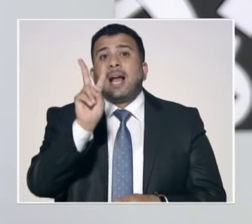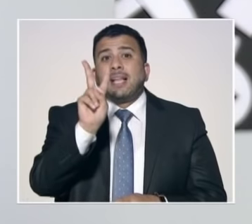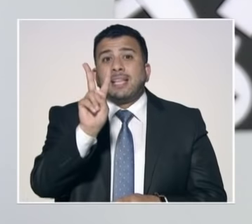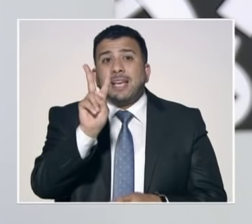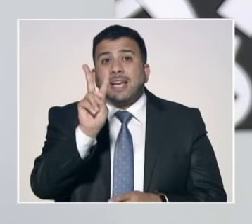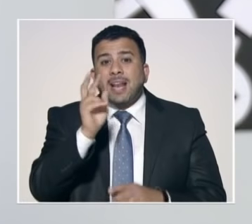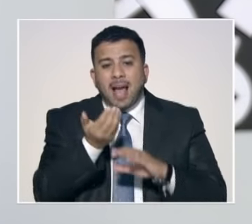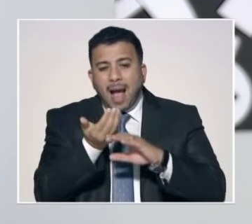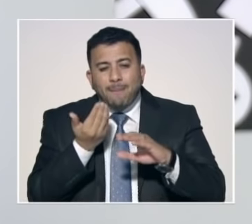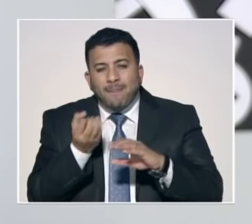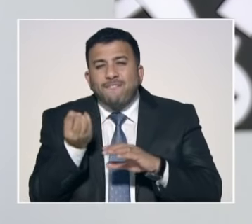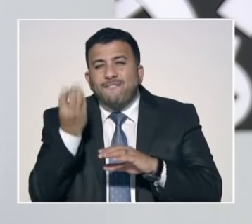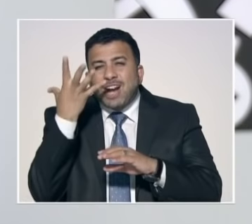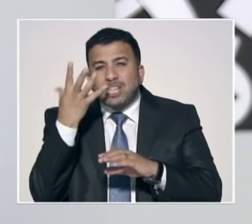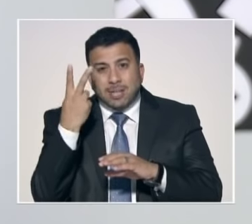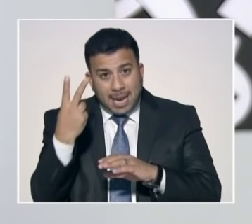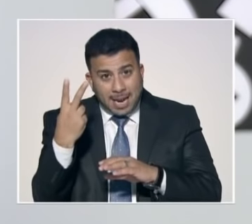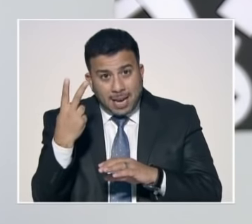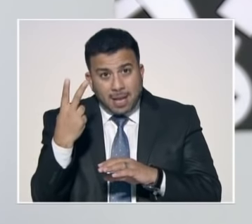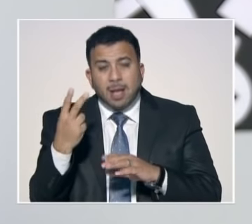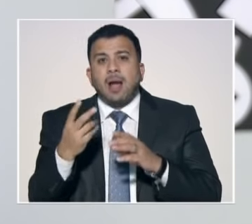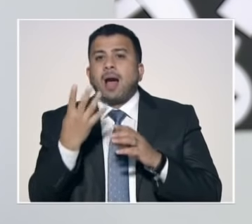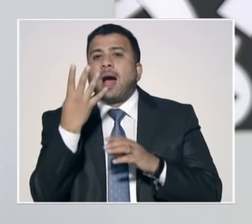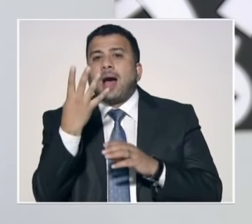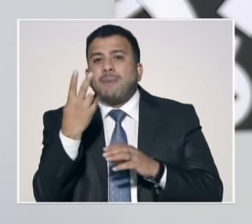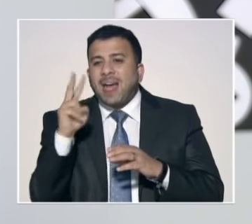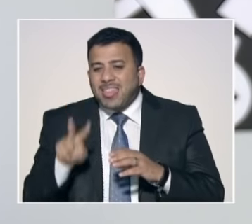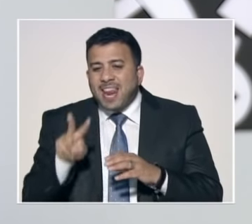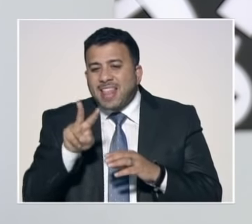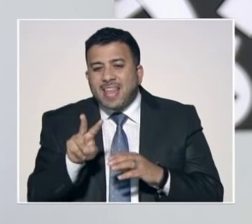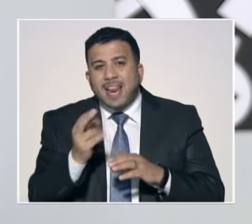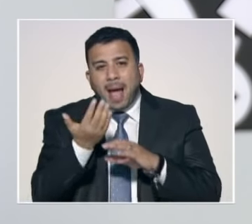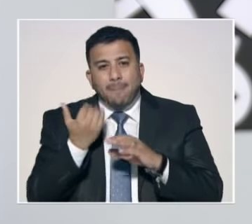الأذان، و4 قبل الظهر يعني بعد الأذان،